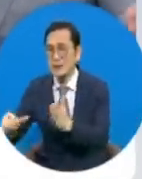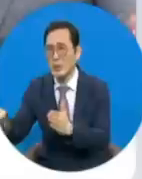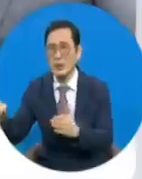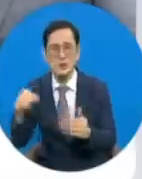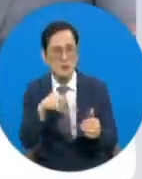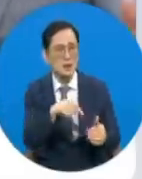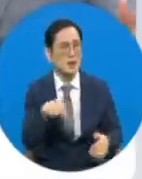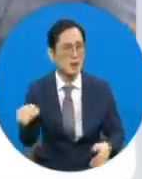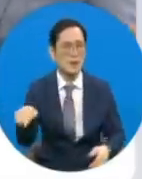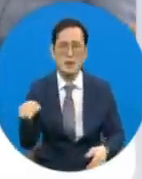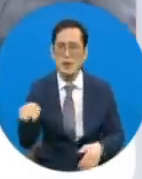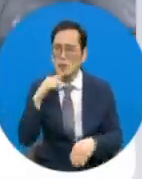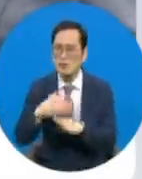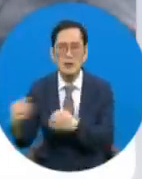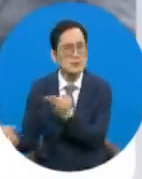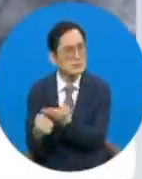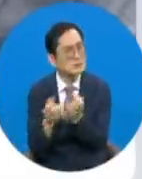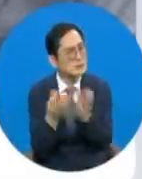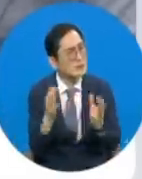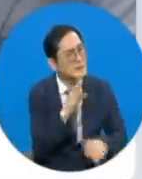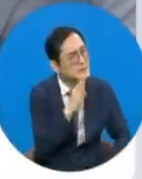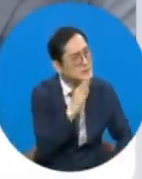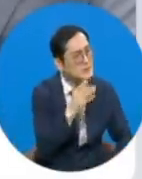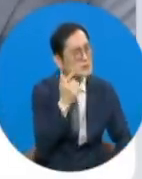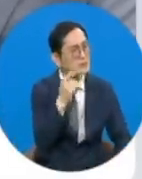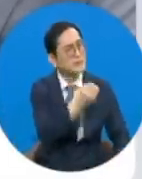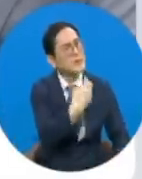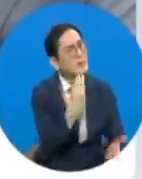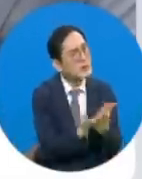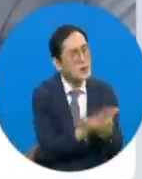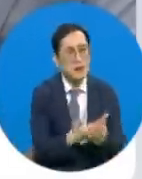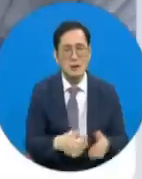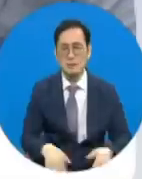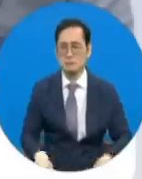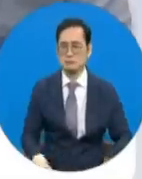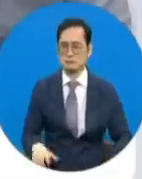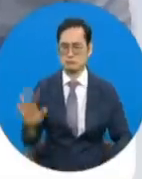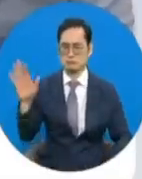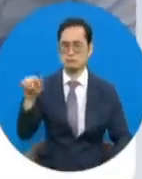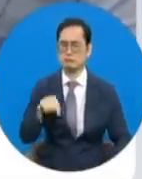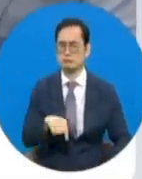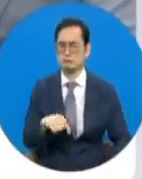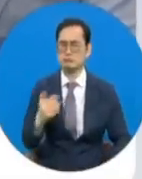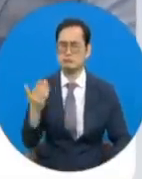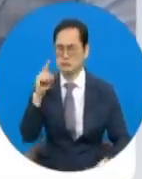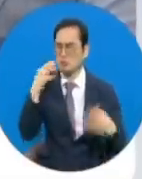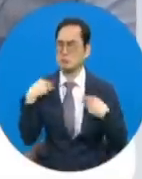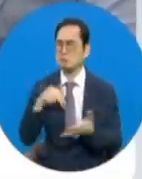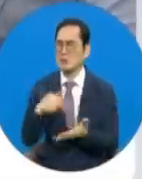틀에서 민주당 전체에 대한 국민들이 과연 민주당 국회의원들은 민주당 정치인들은